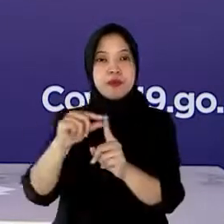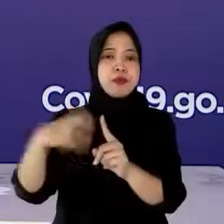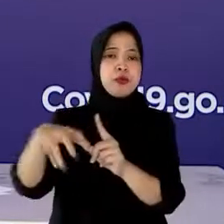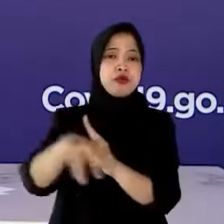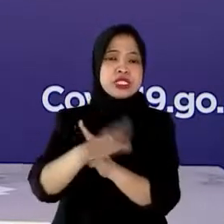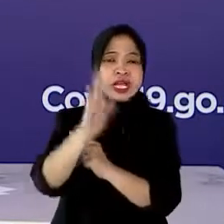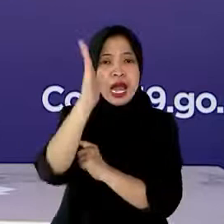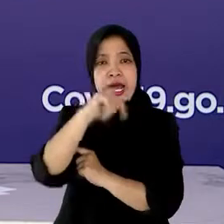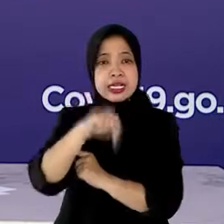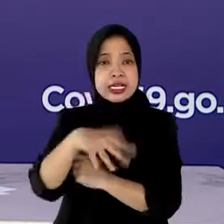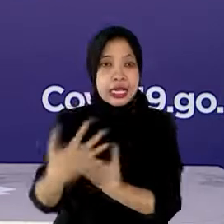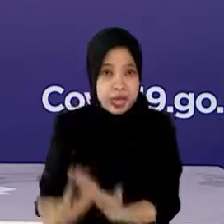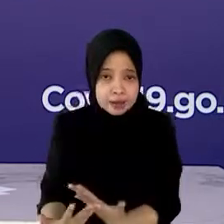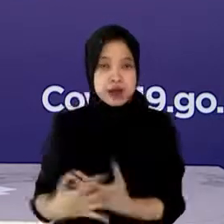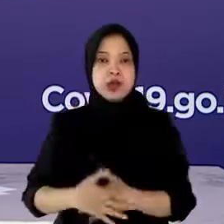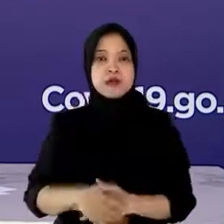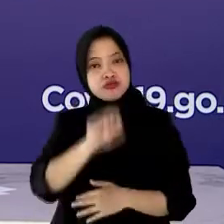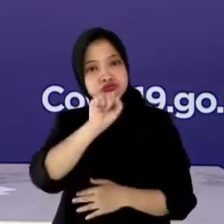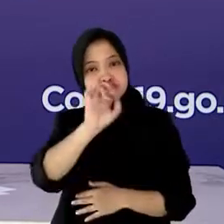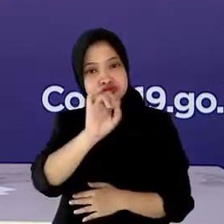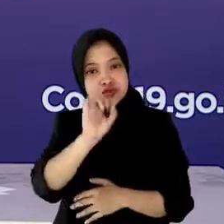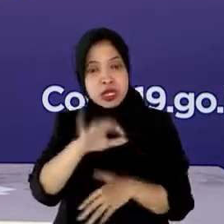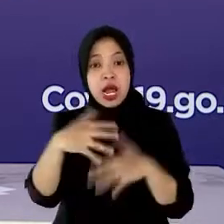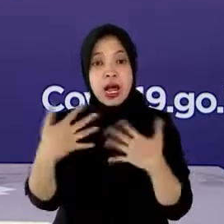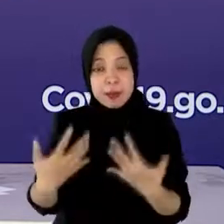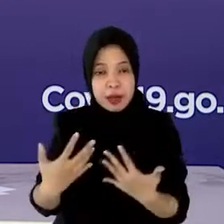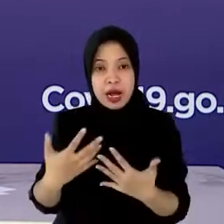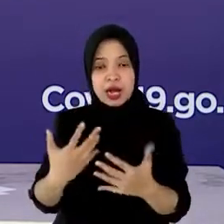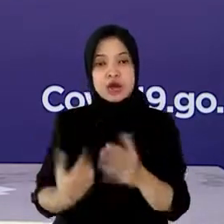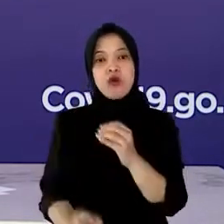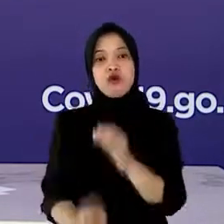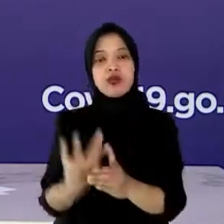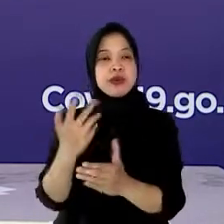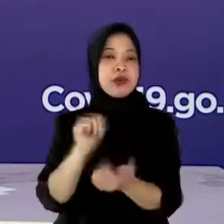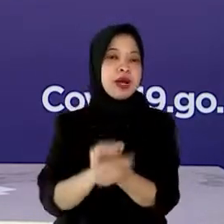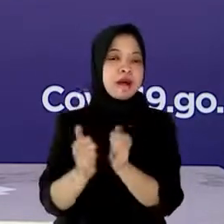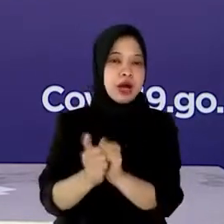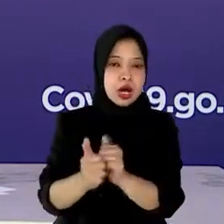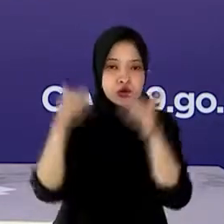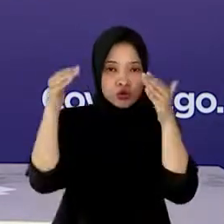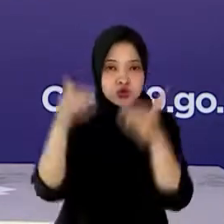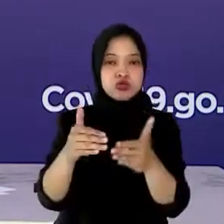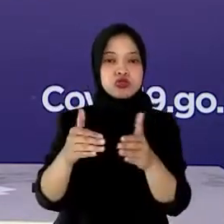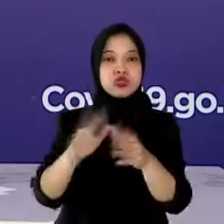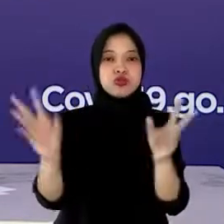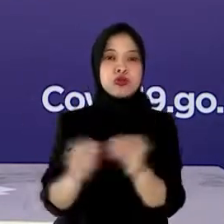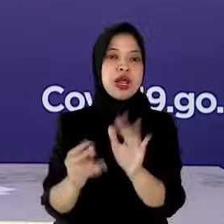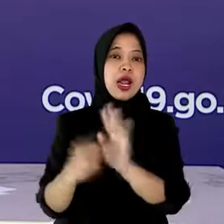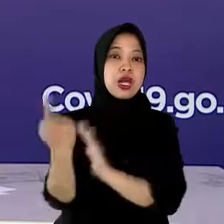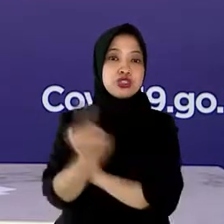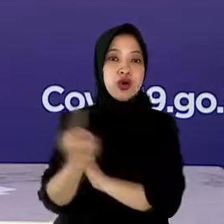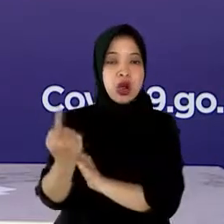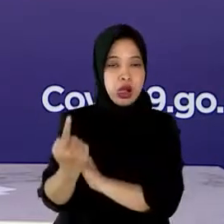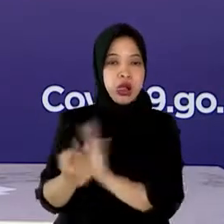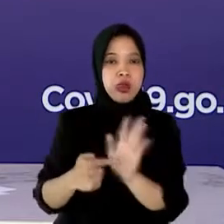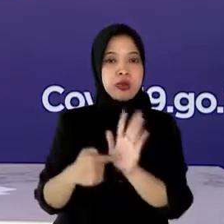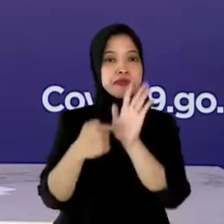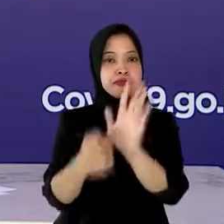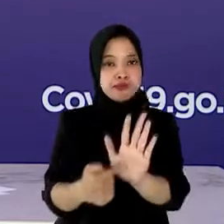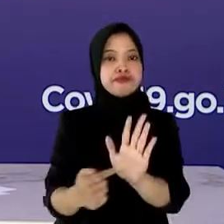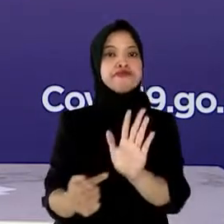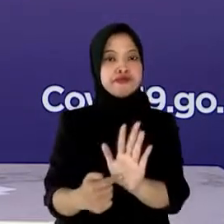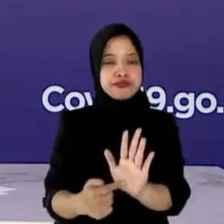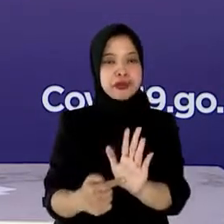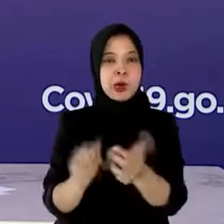pada hari ini saya sampaikan bahwa perkembangan SBY tingkat nasional telah menunjukkan tren